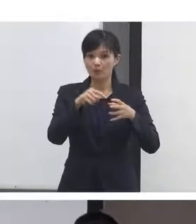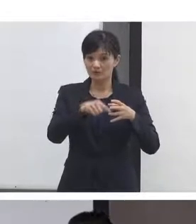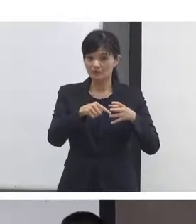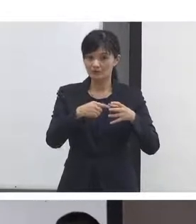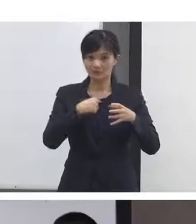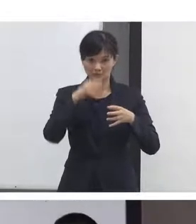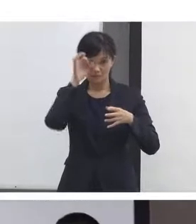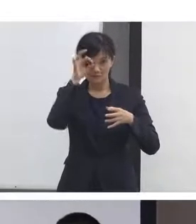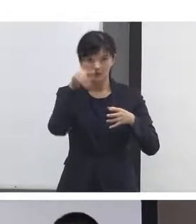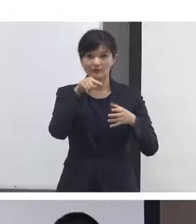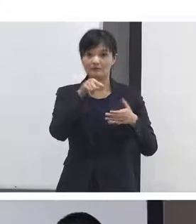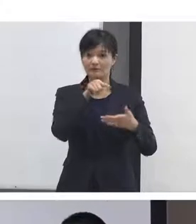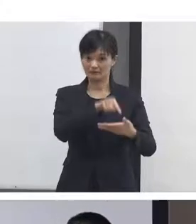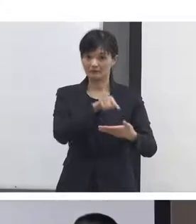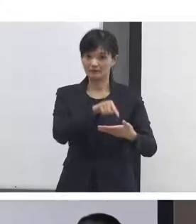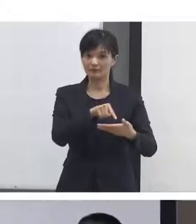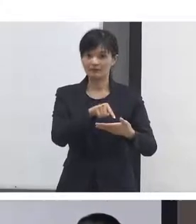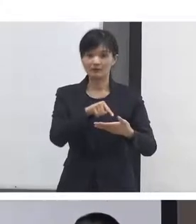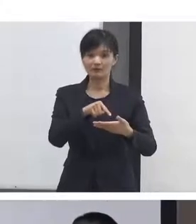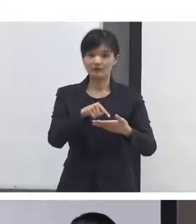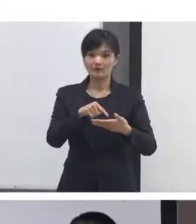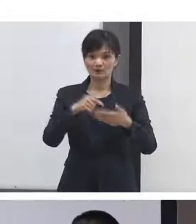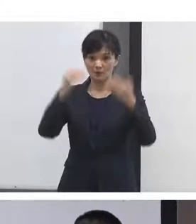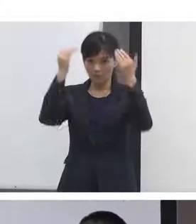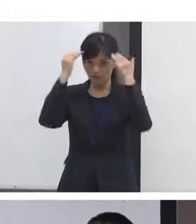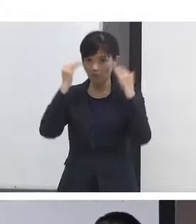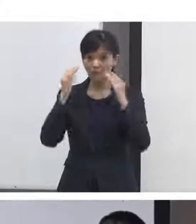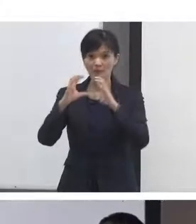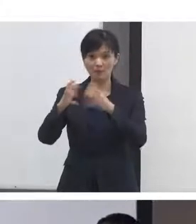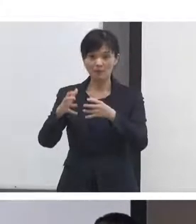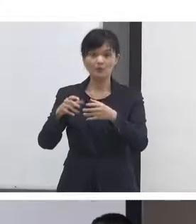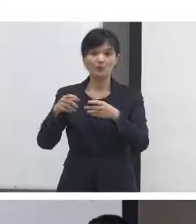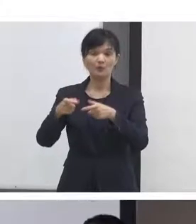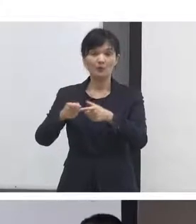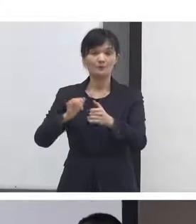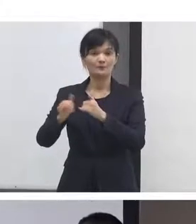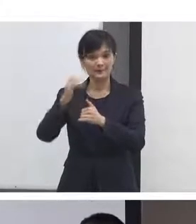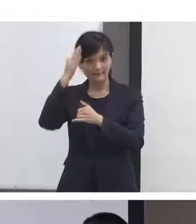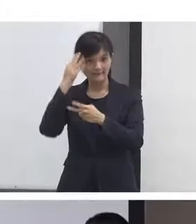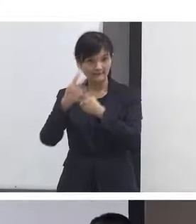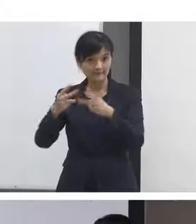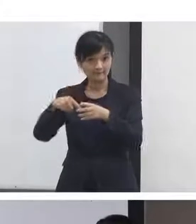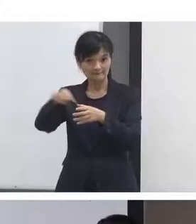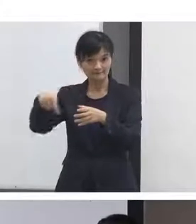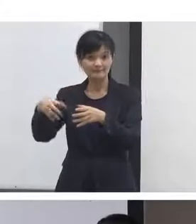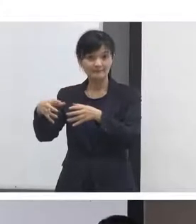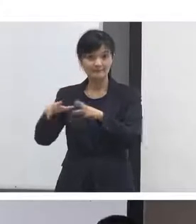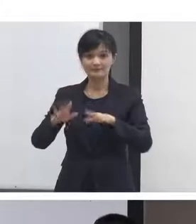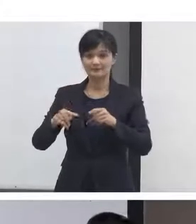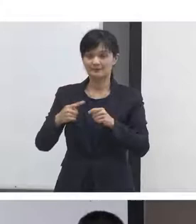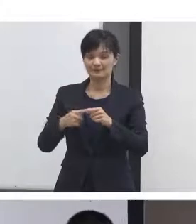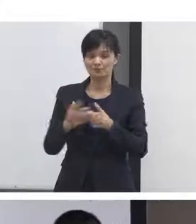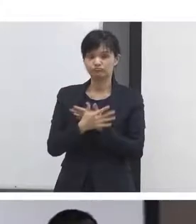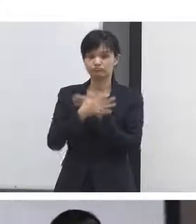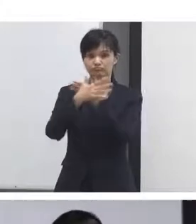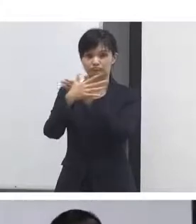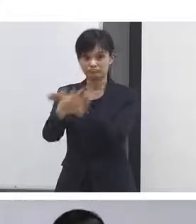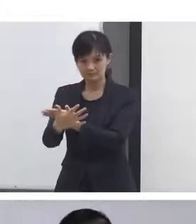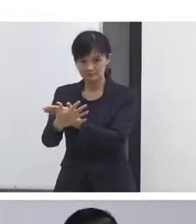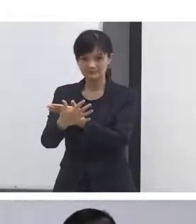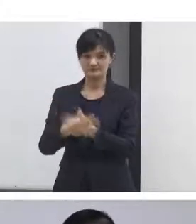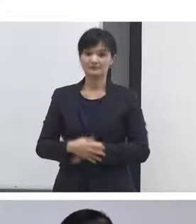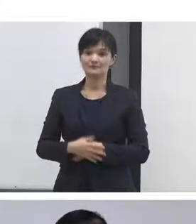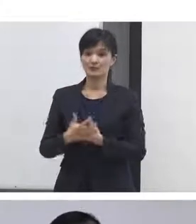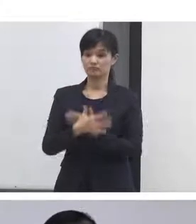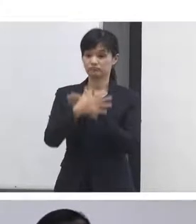Korea， 为韩国，天啊，我不会翻嘞。韩国的公民黑客们，他们今年得到了一个奖。那在颁奖典礼上面，这种隆重